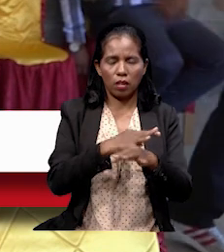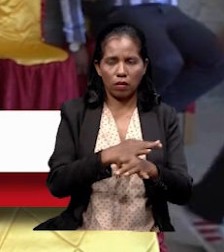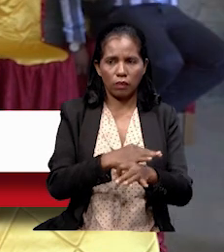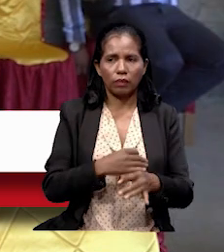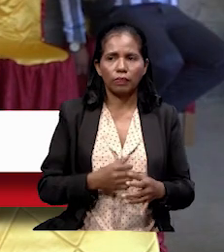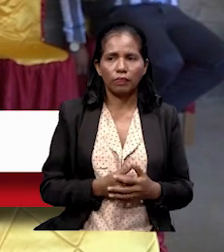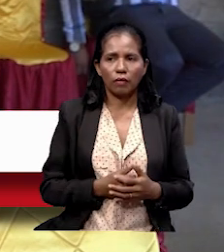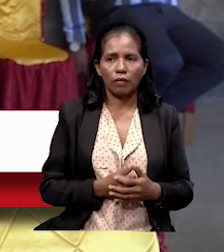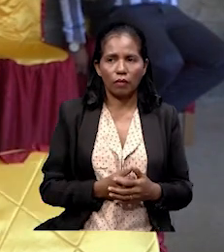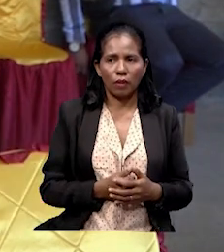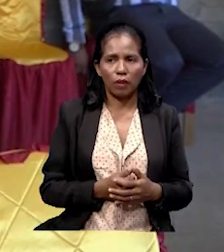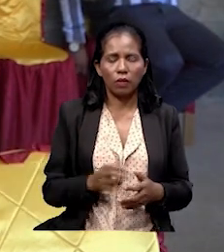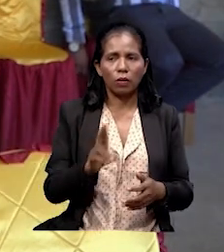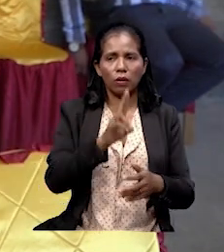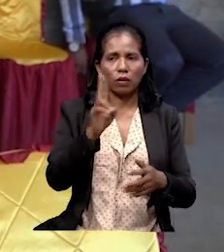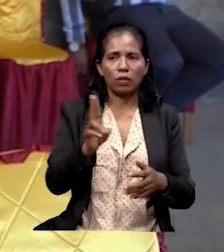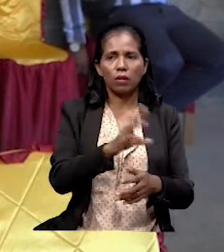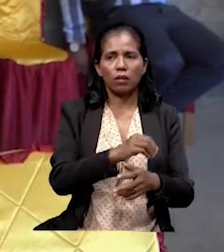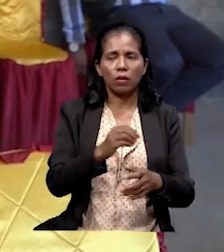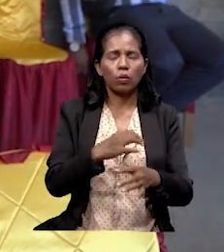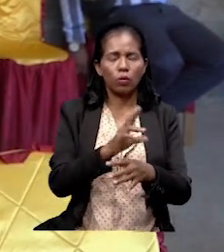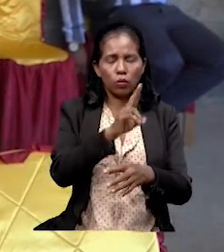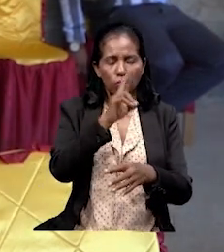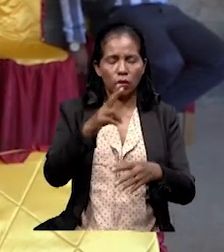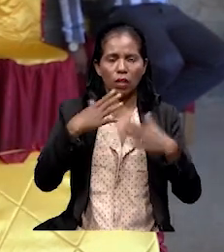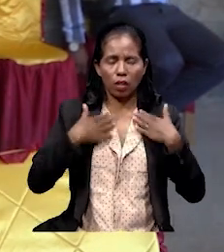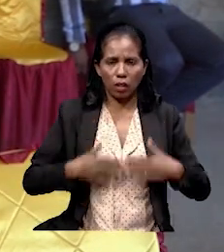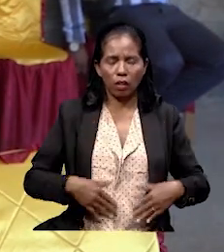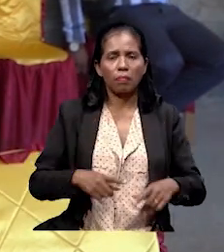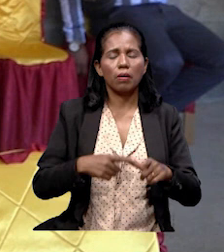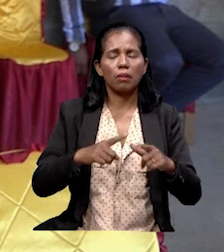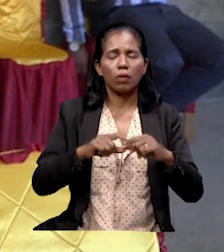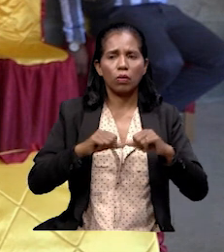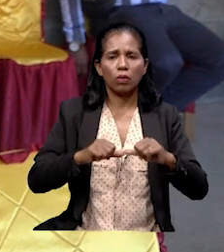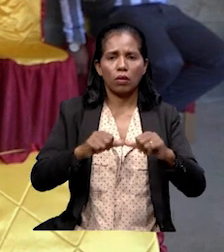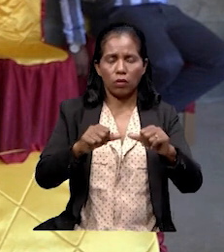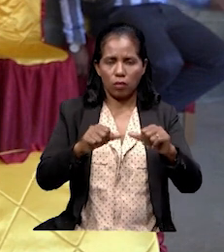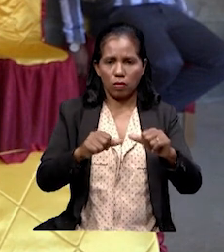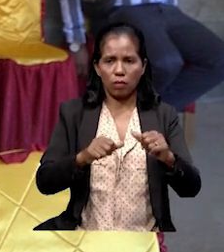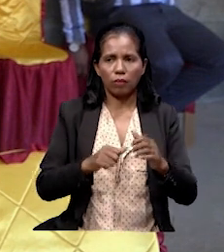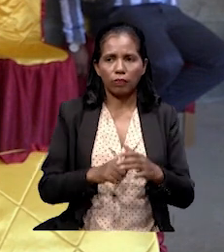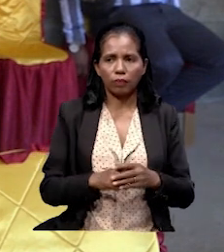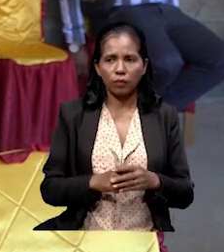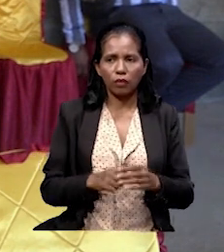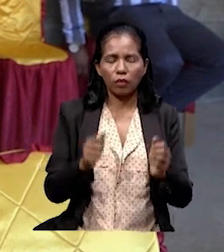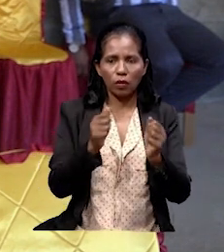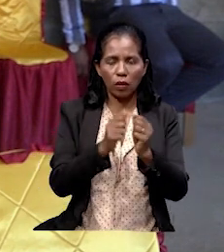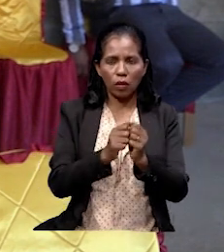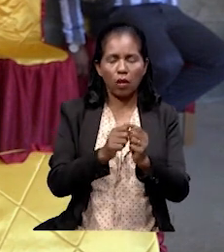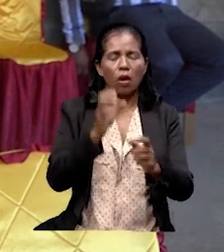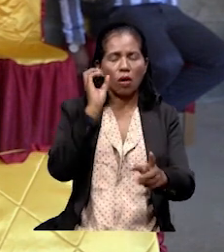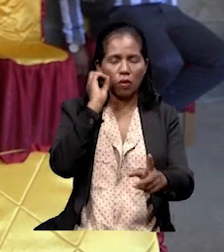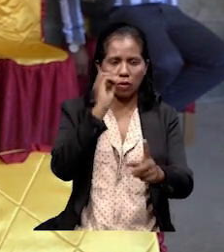halo ronsen no manual. Irene la ohela mai be halo manual ne ho objetivo atu bela